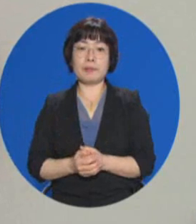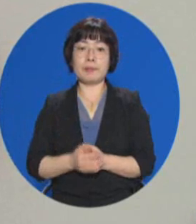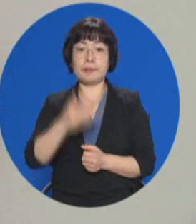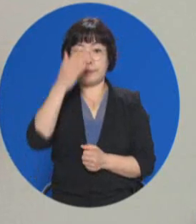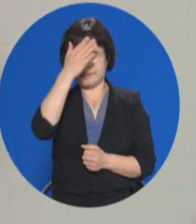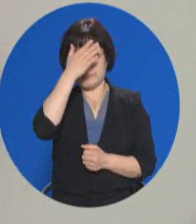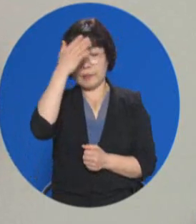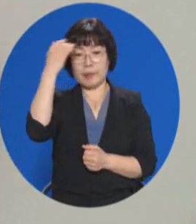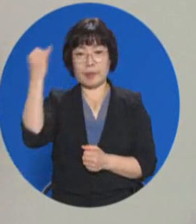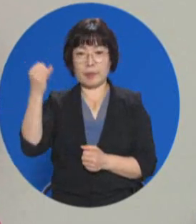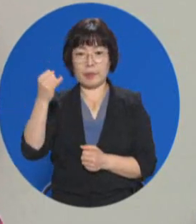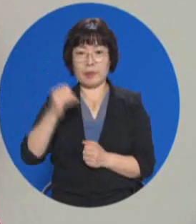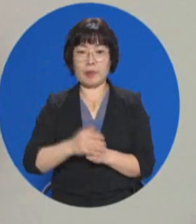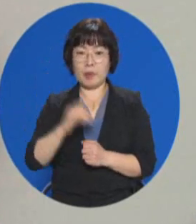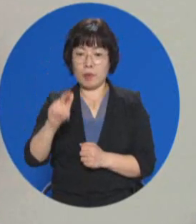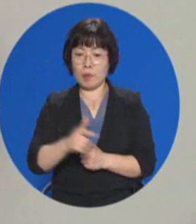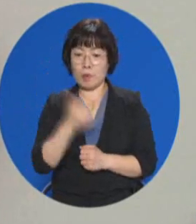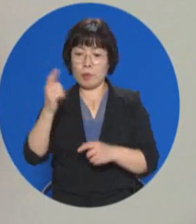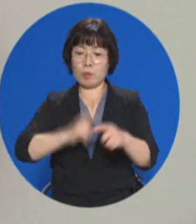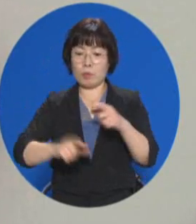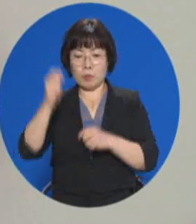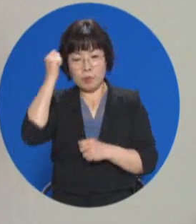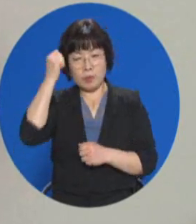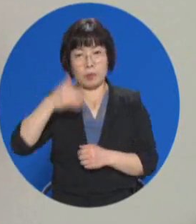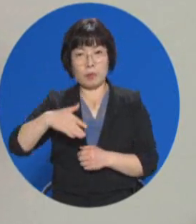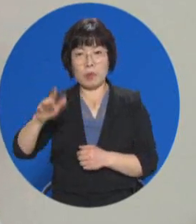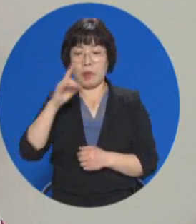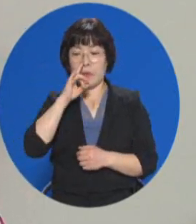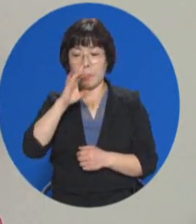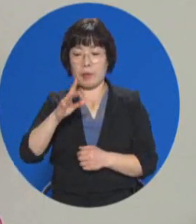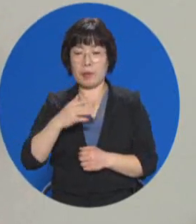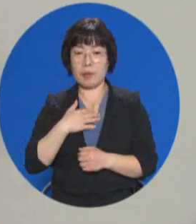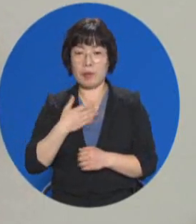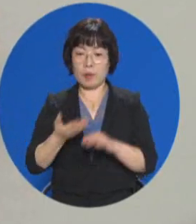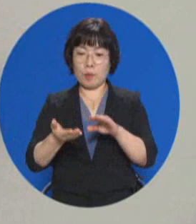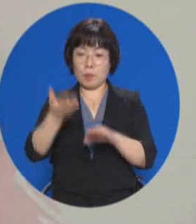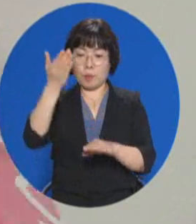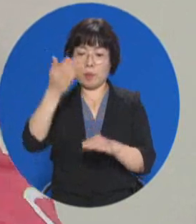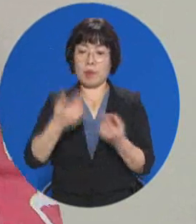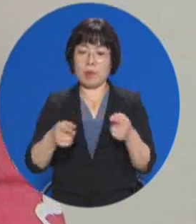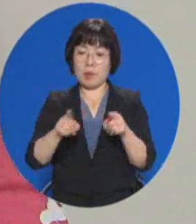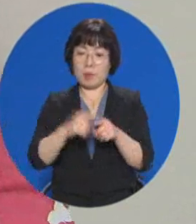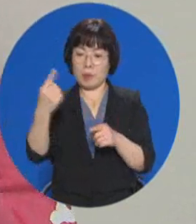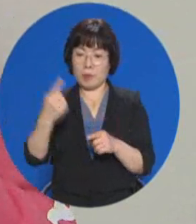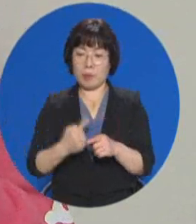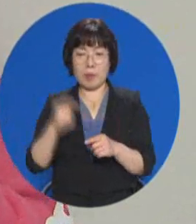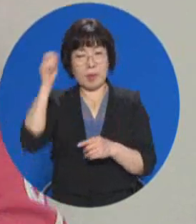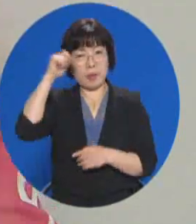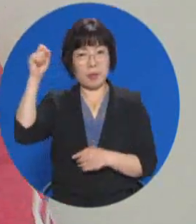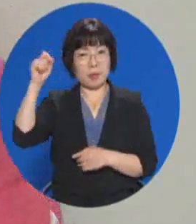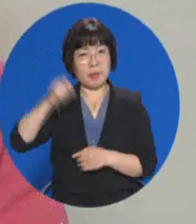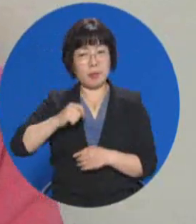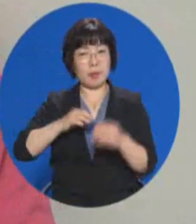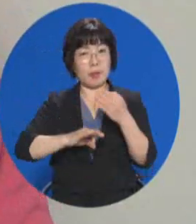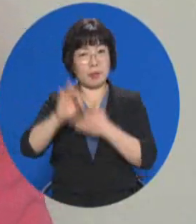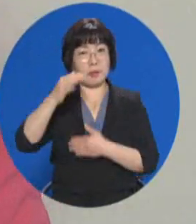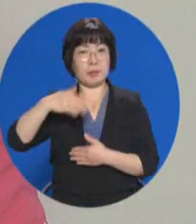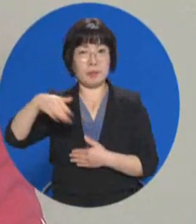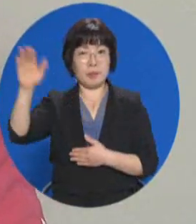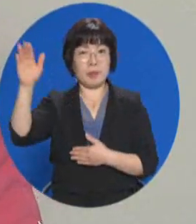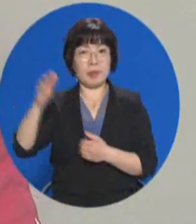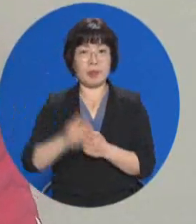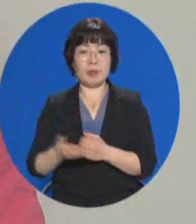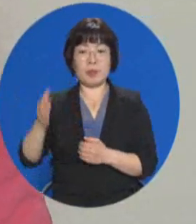할머니가 잘했지 더 자고 가거라니까 안 됩니다. 내하고도 상관이 있어요. 새벽에 아침에 가셨어.